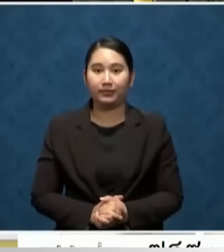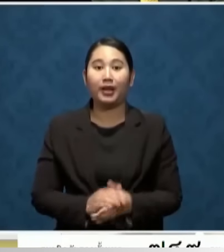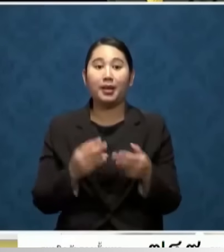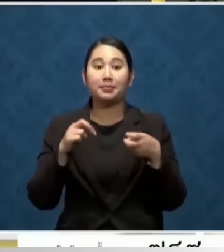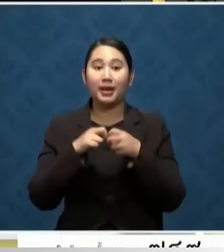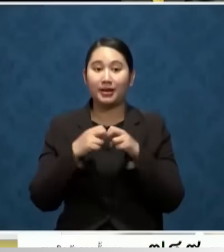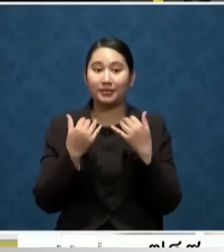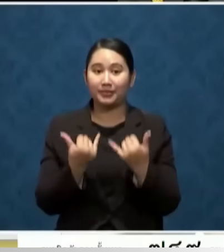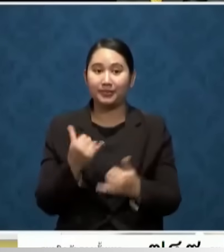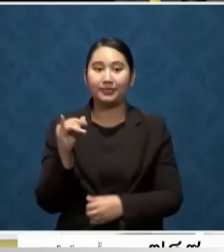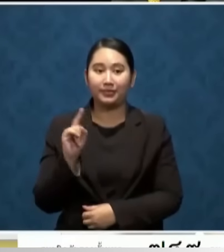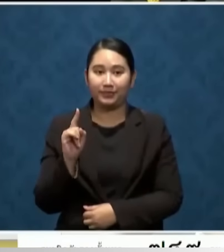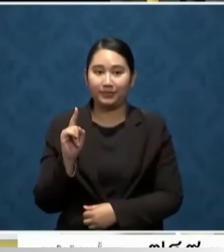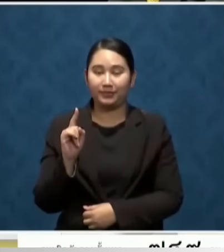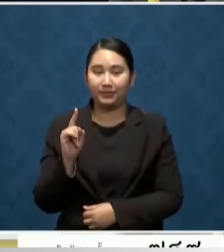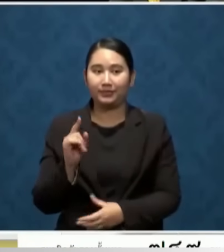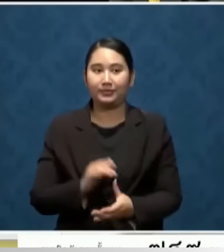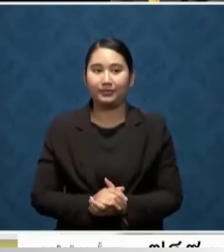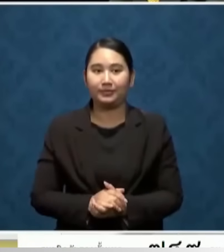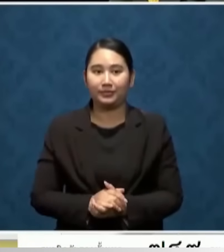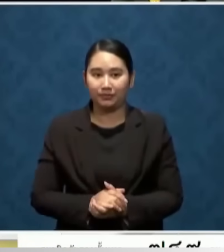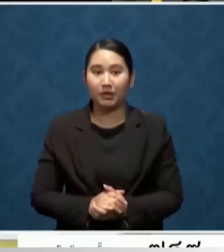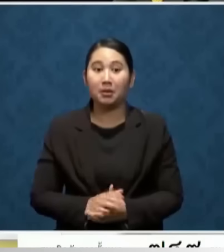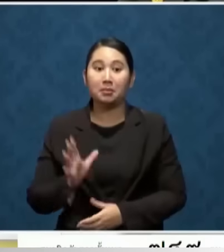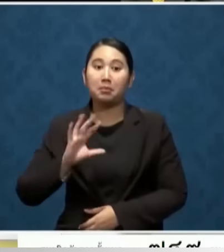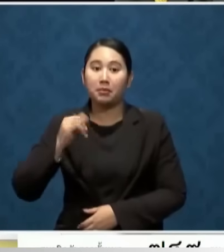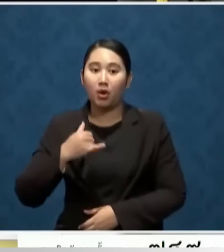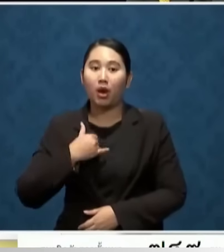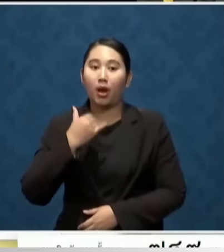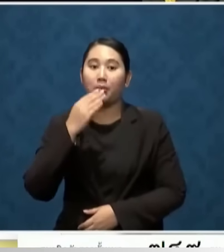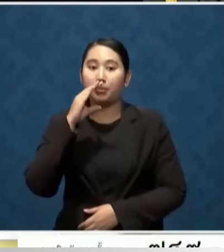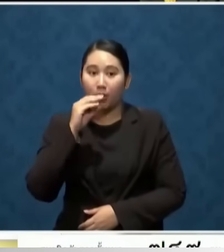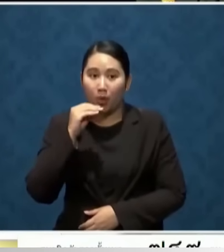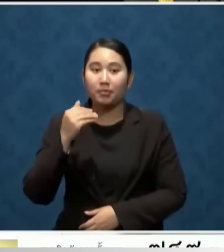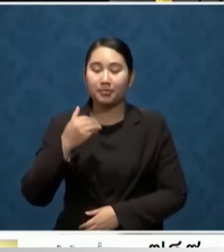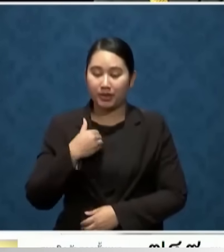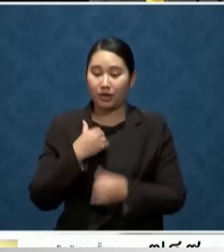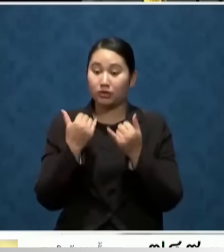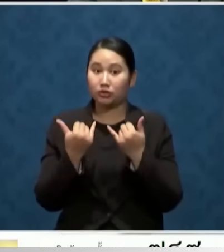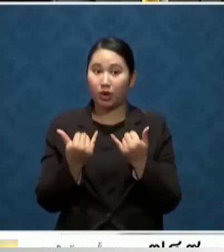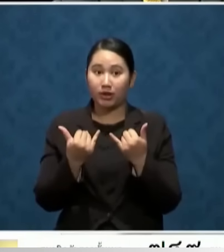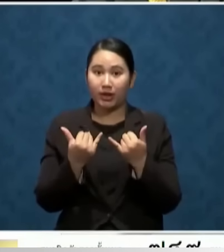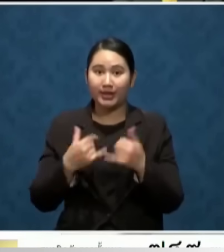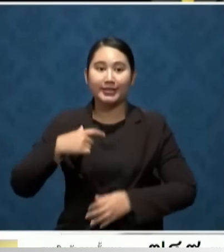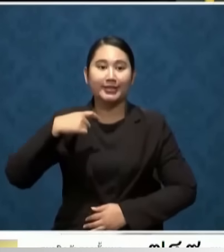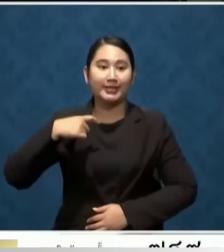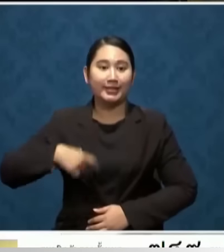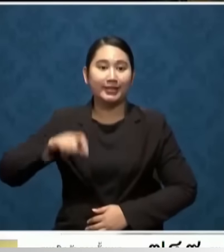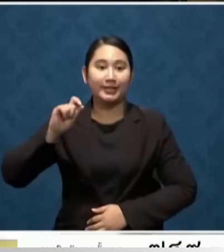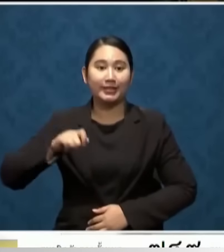านี้ครับท่านประธานครับก็อาจจะมีคนแย้งว่าขณะนี้ยังไม่มีคำวินิจฉัยของศาลรัฐ